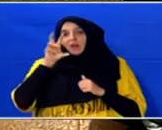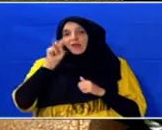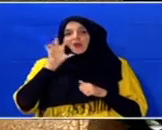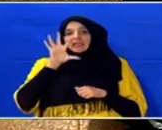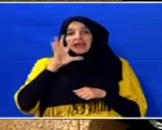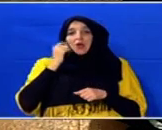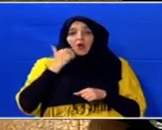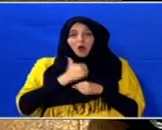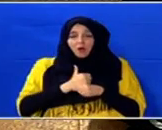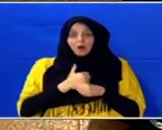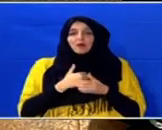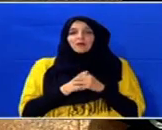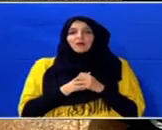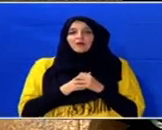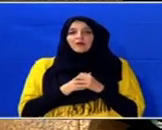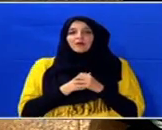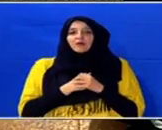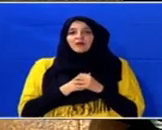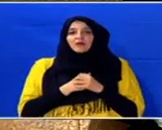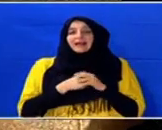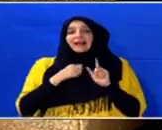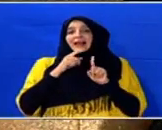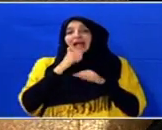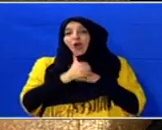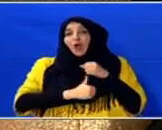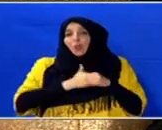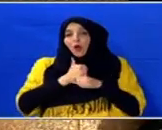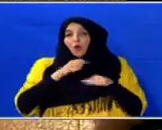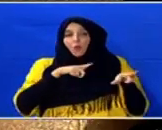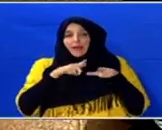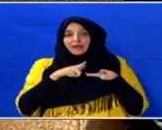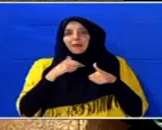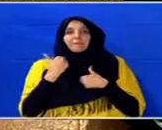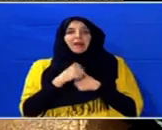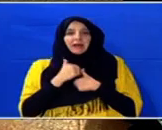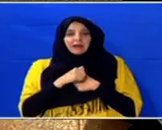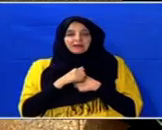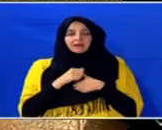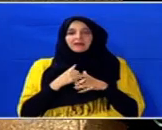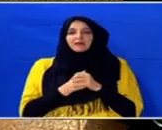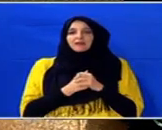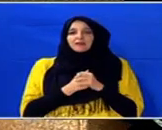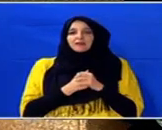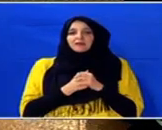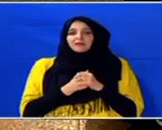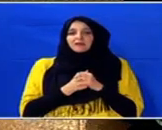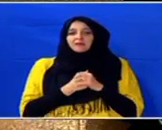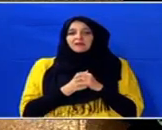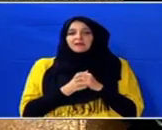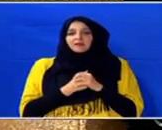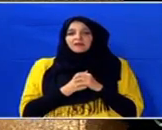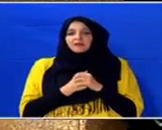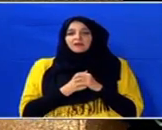عام. العام اللي كرا فيه مرض. قعد 10 أشهر محيط كرا. نعم الله يرحمه.